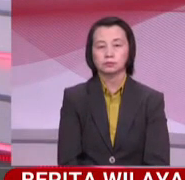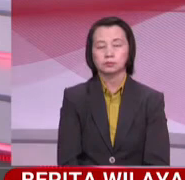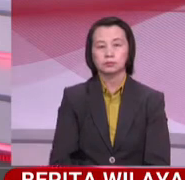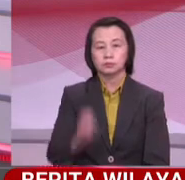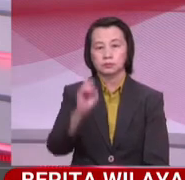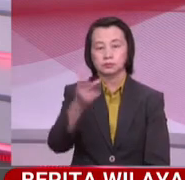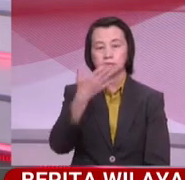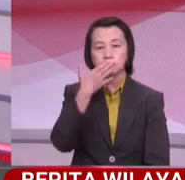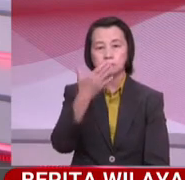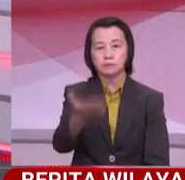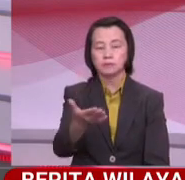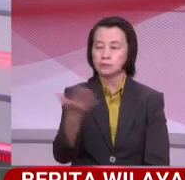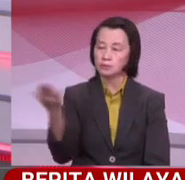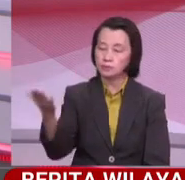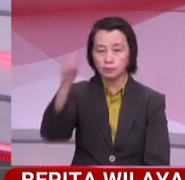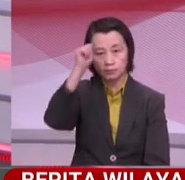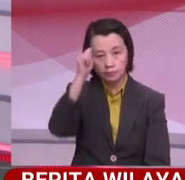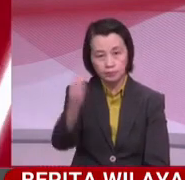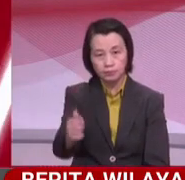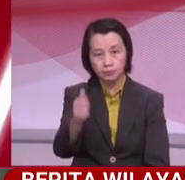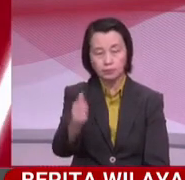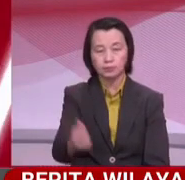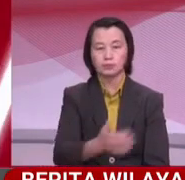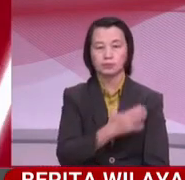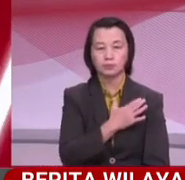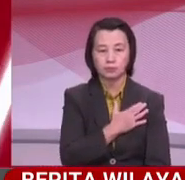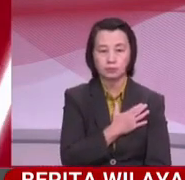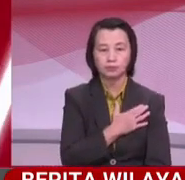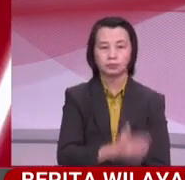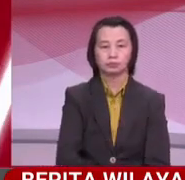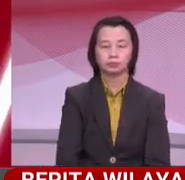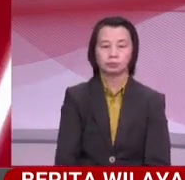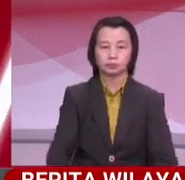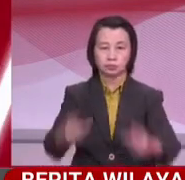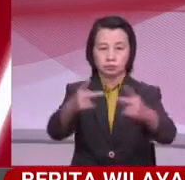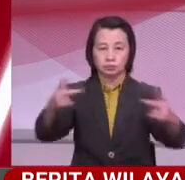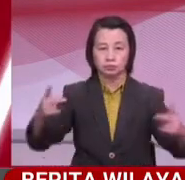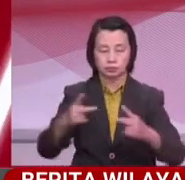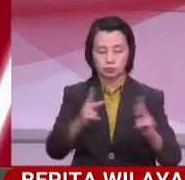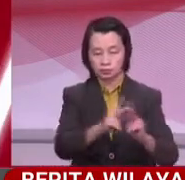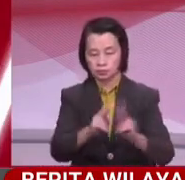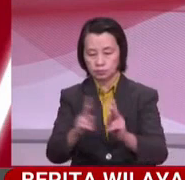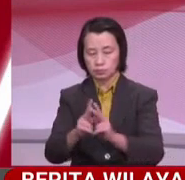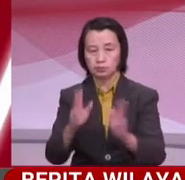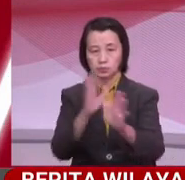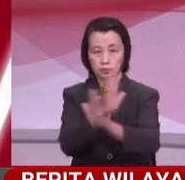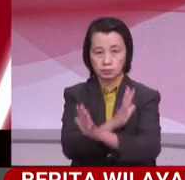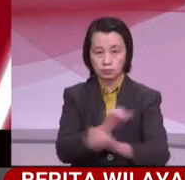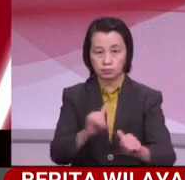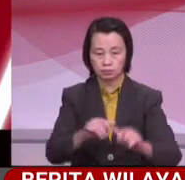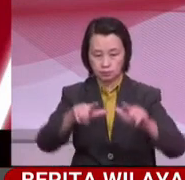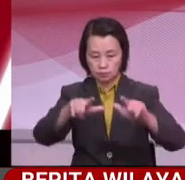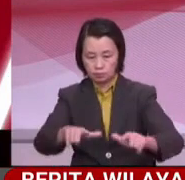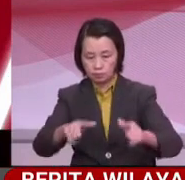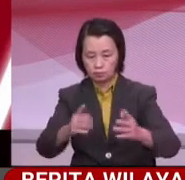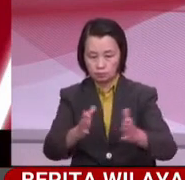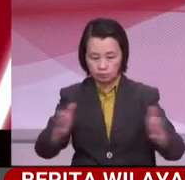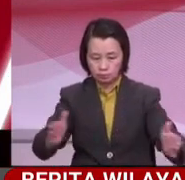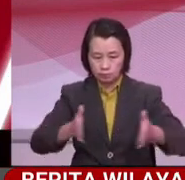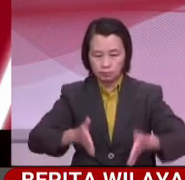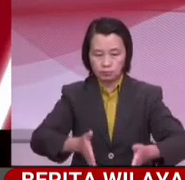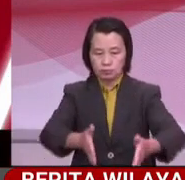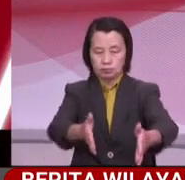Hai by cuma kasih rahasia mualaikum dan salam sejahtera kawasan perkampungan di Sarawak yang terletak di sepanjang